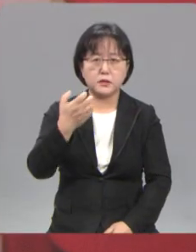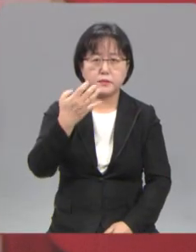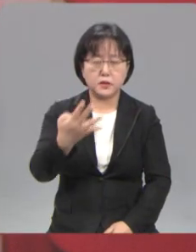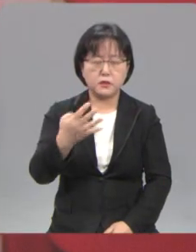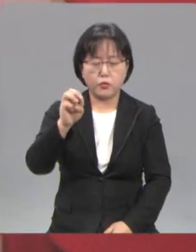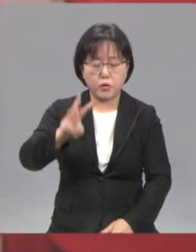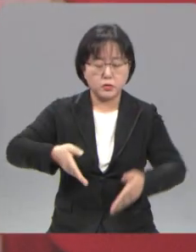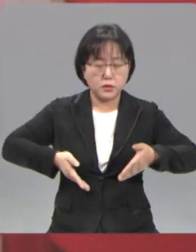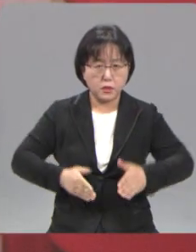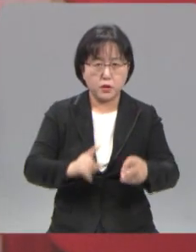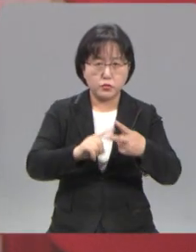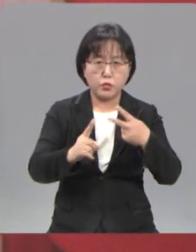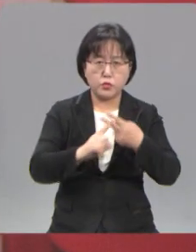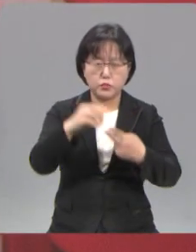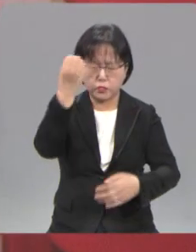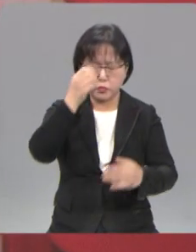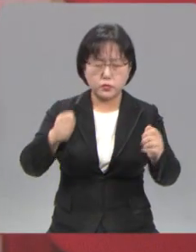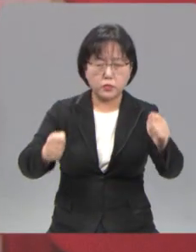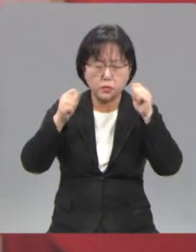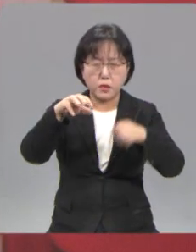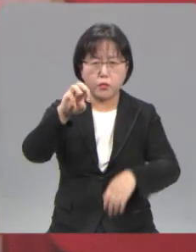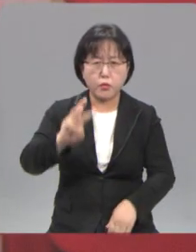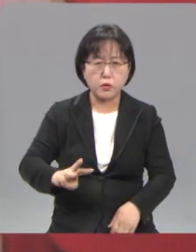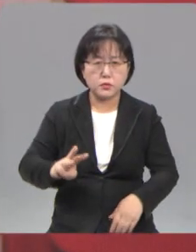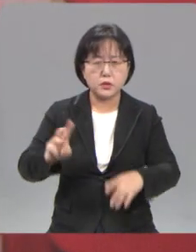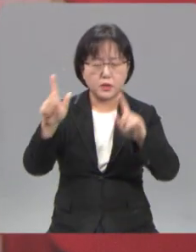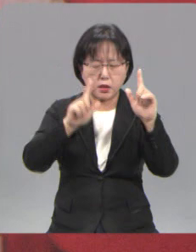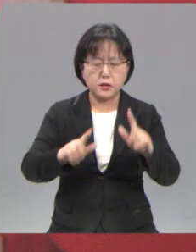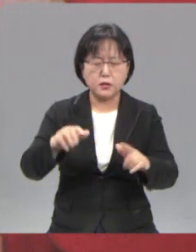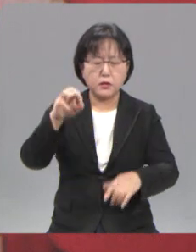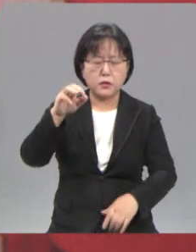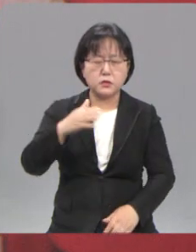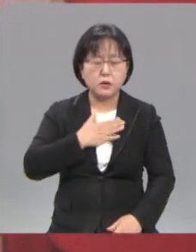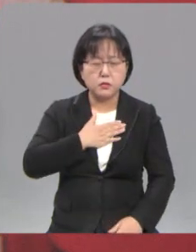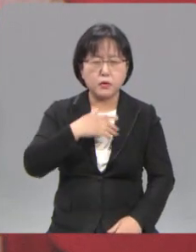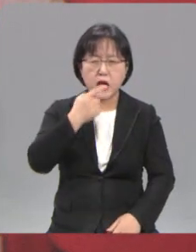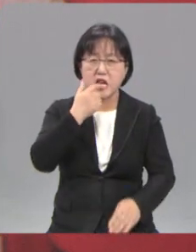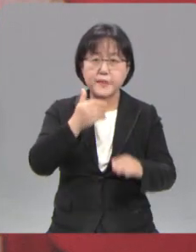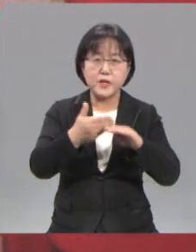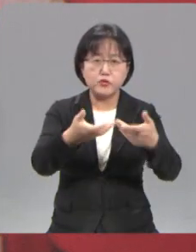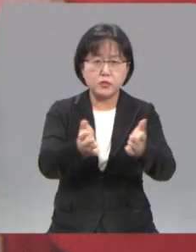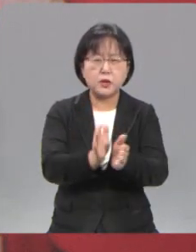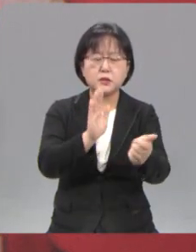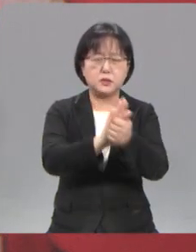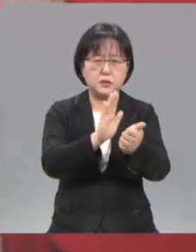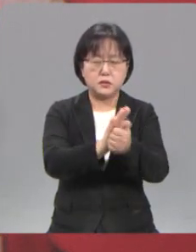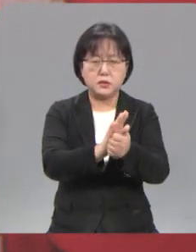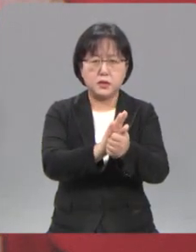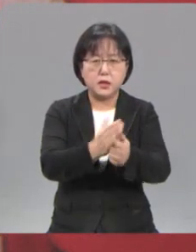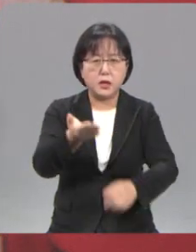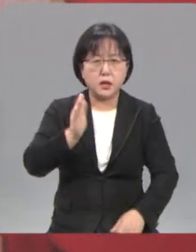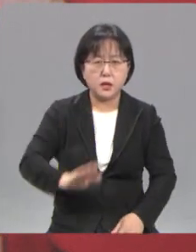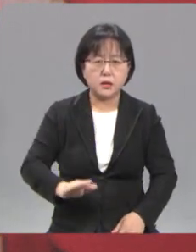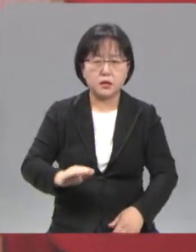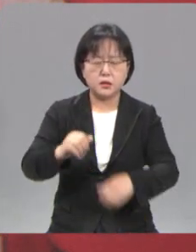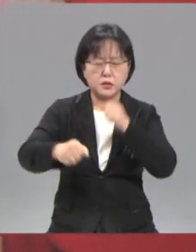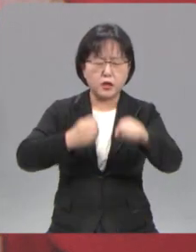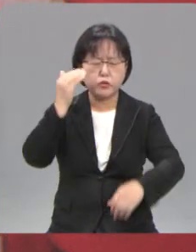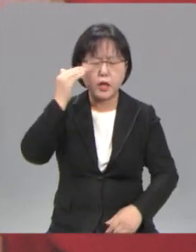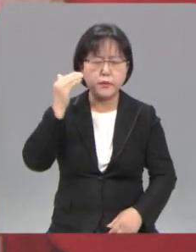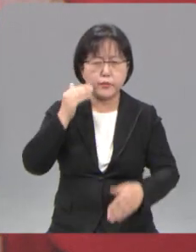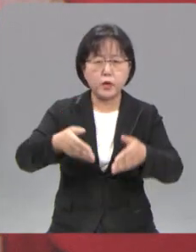광주에서 태어나고 초중고를 졸업해 광주 토박이였던 저는 당연하게도 민주당을 지지해 왔습니다 하지만 자유